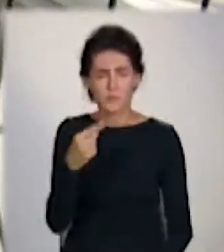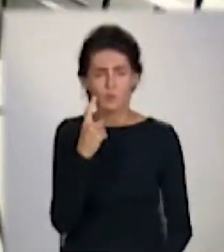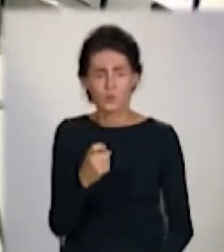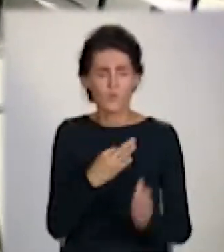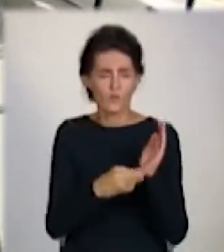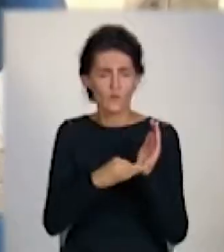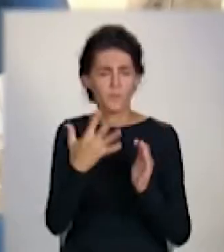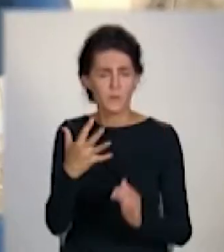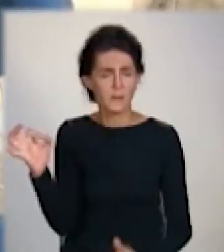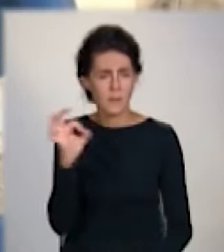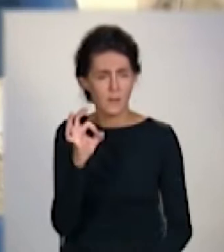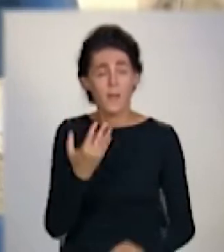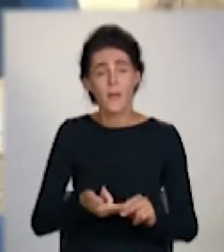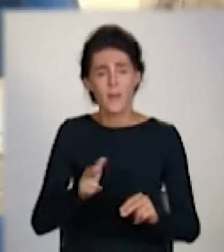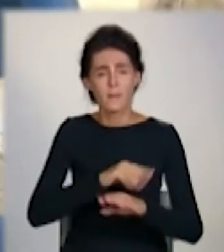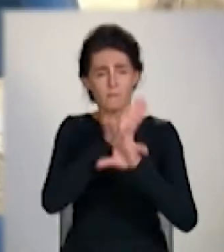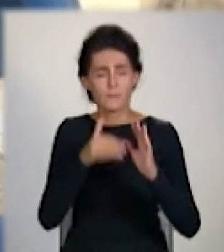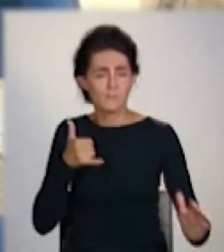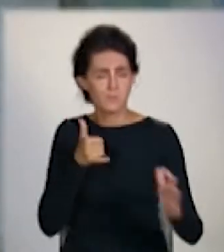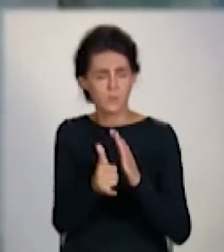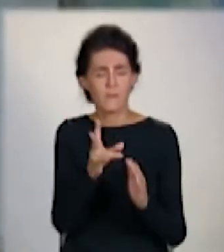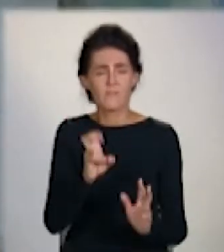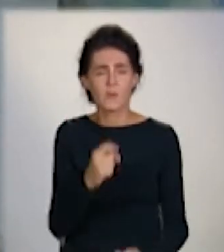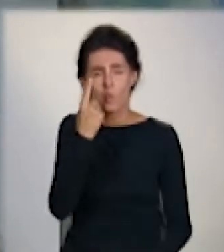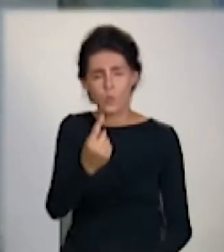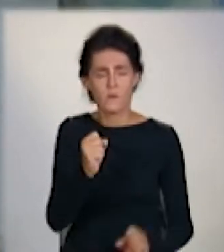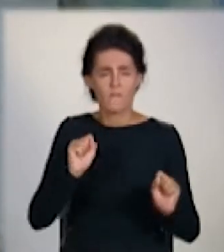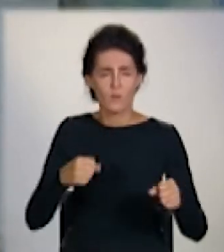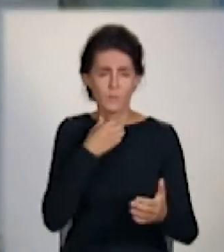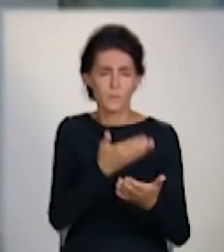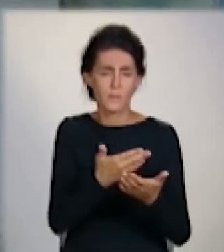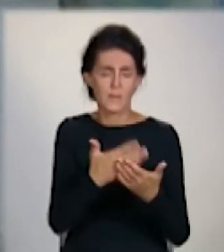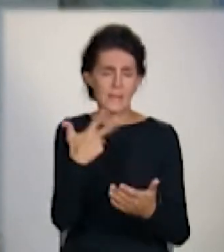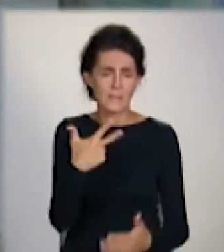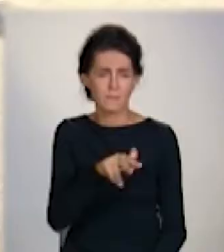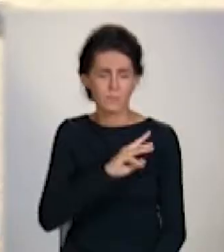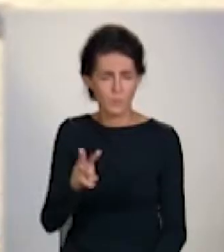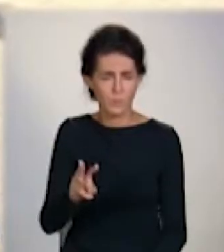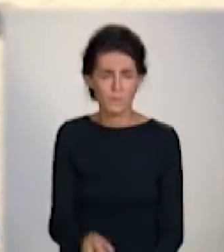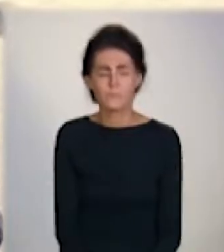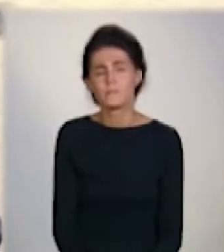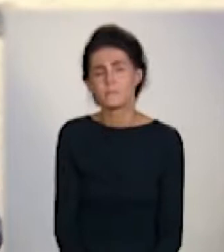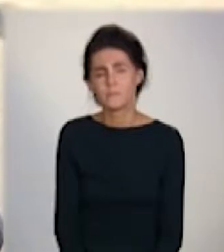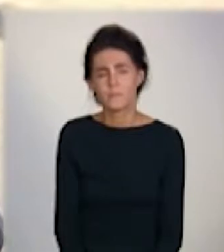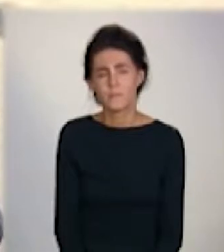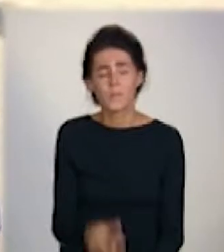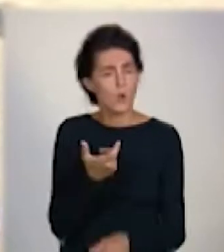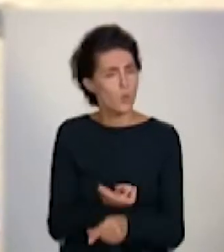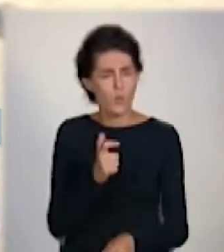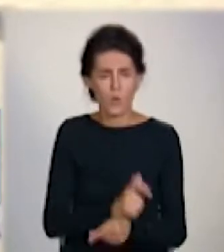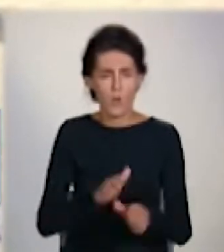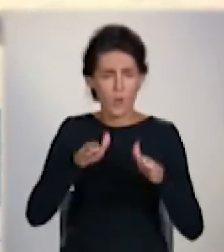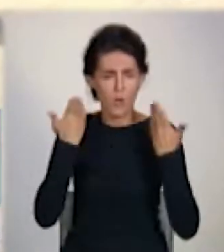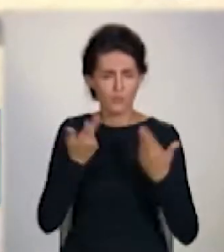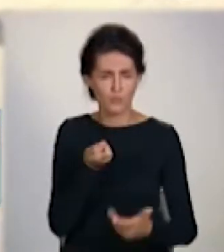185 градусів. Для заправки однієї ємності необхідно десь з півгодини. Это очень облегчает работу